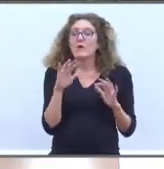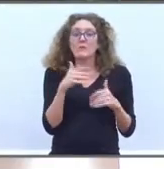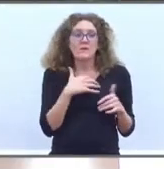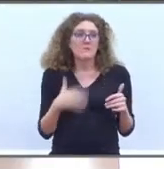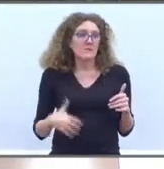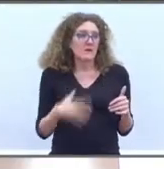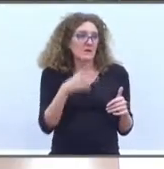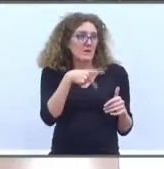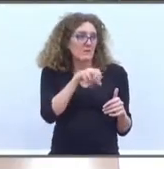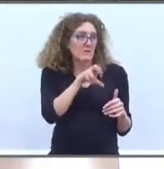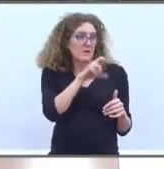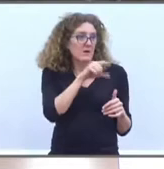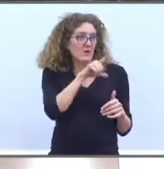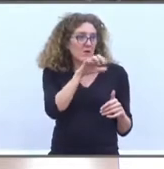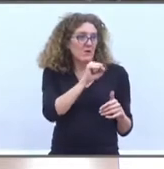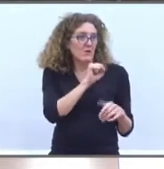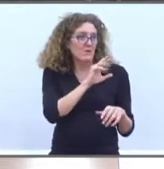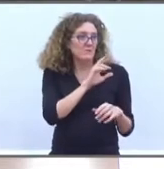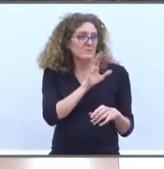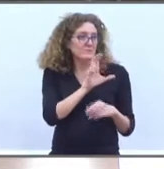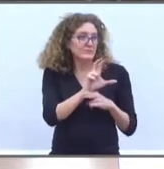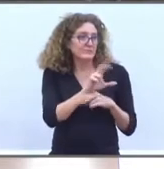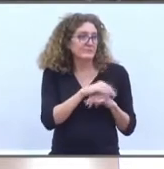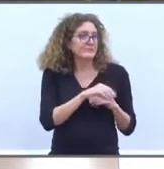Pérol. René.